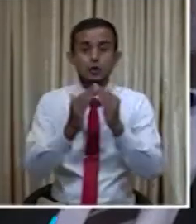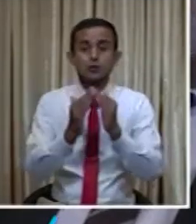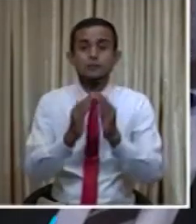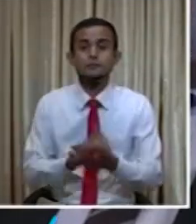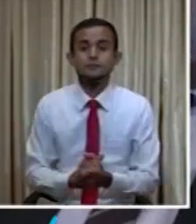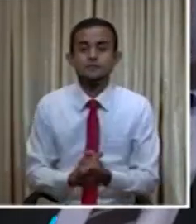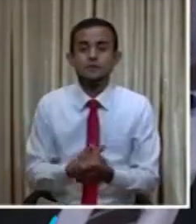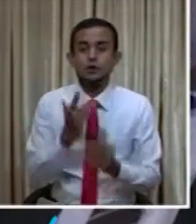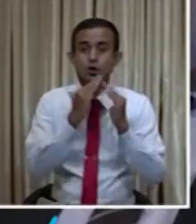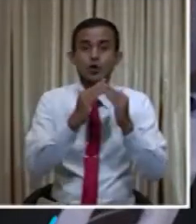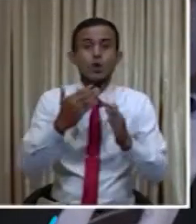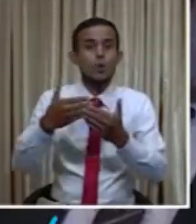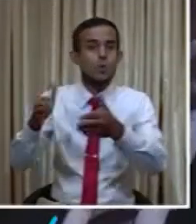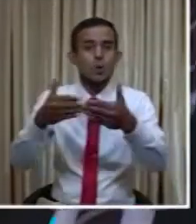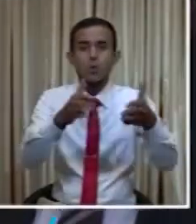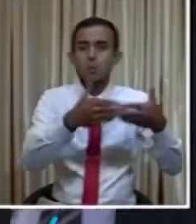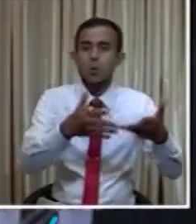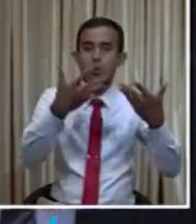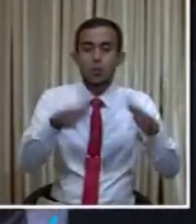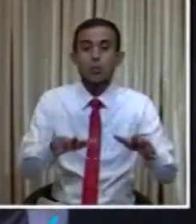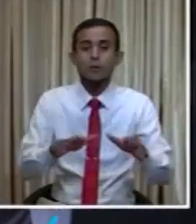opened irrespective of political